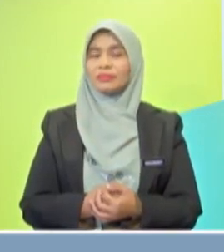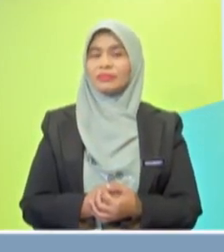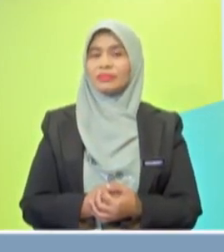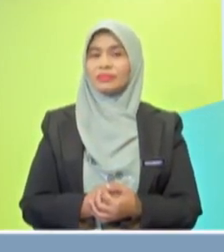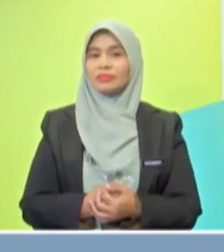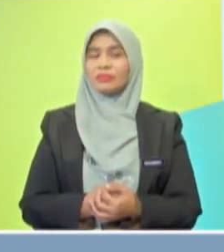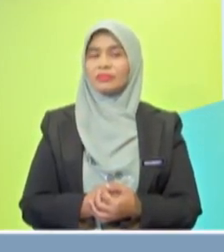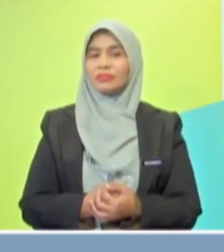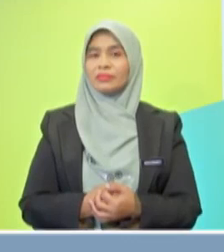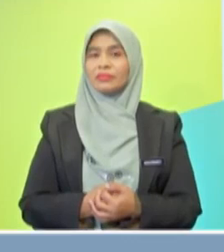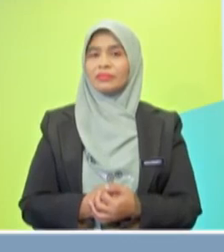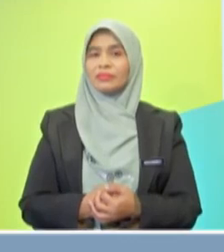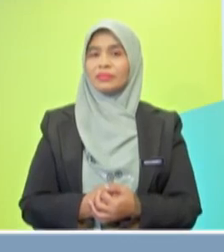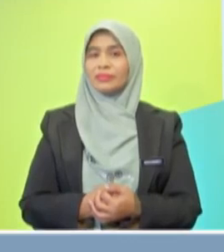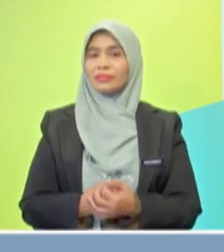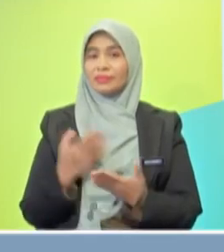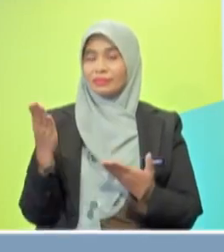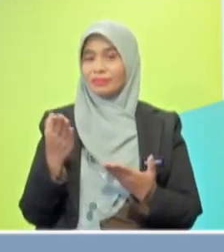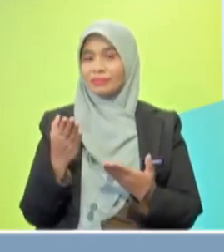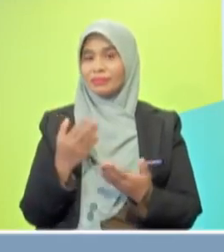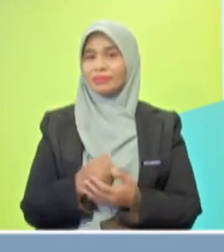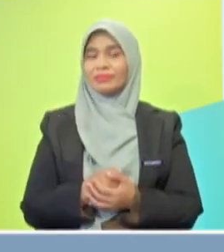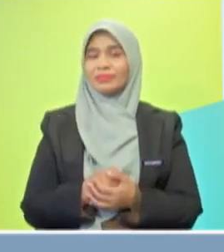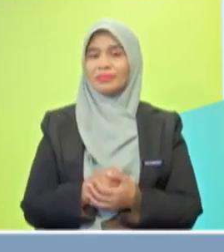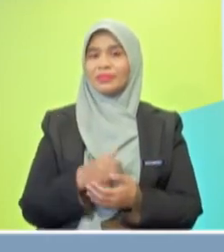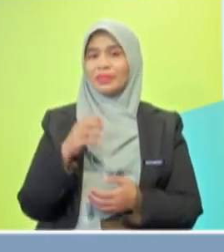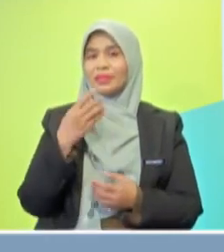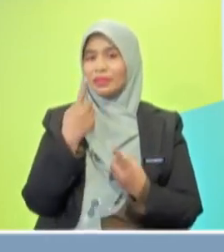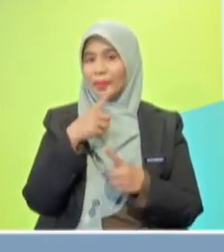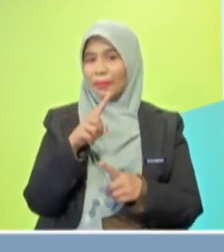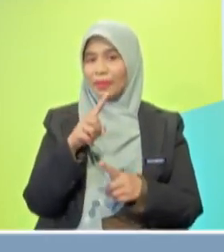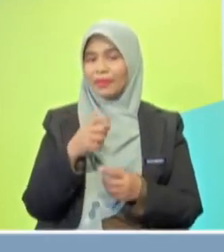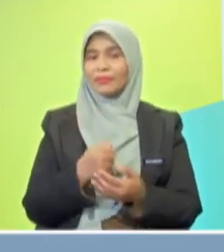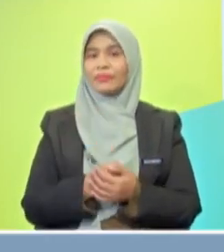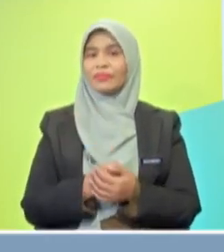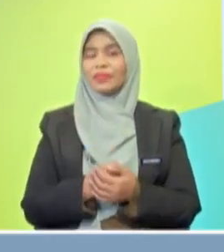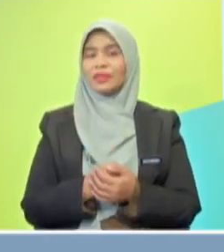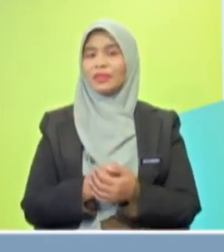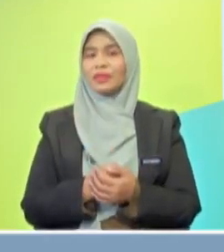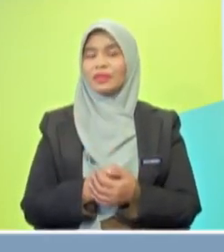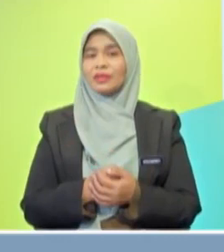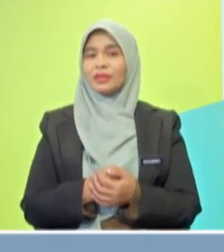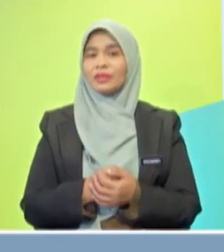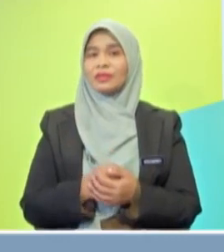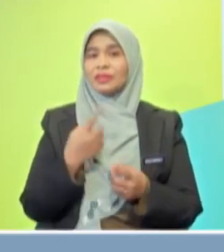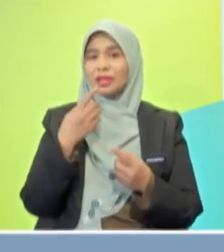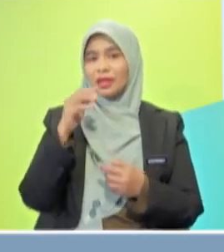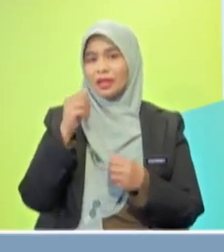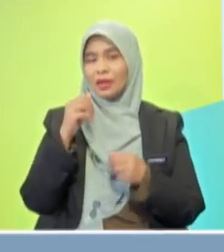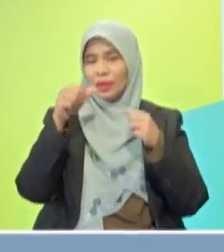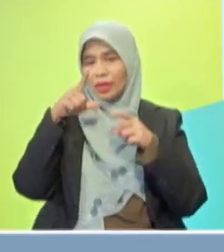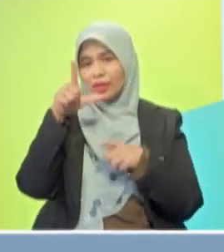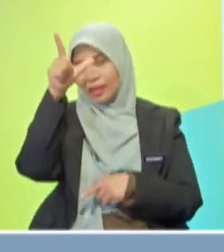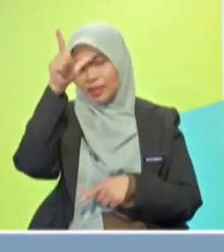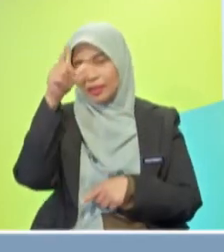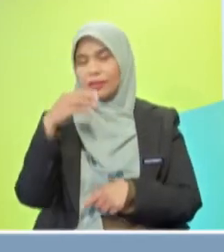Okey, silakan dengan jawapan. A. A. Aurat lelaki ialah pusat hingga lutut, manakala